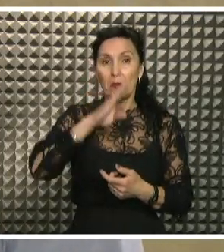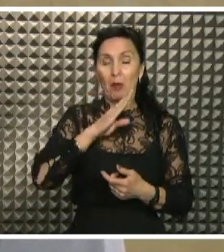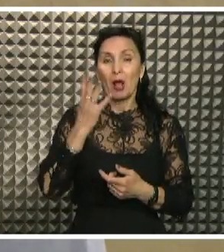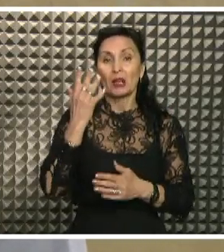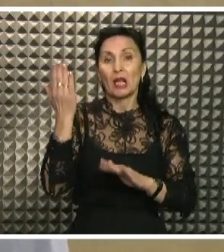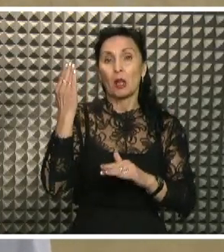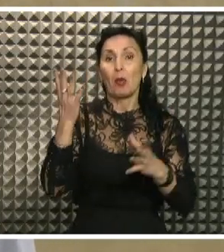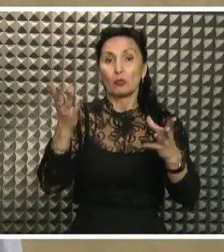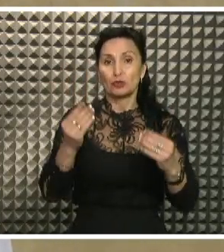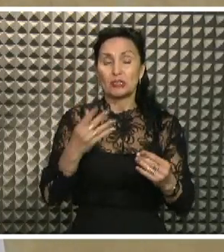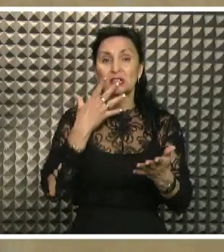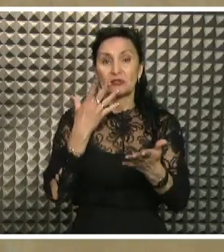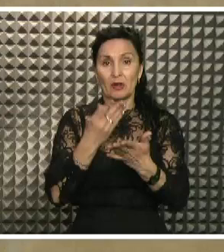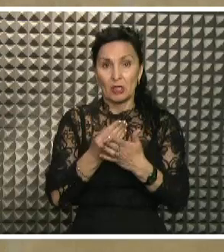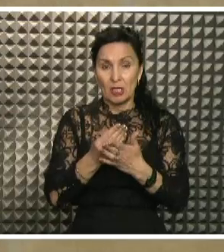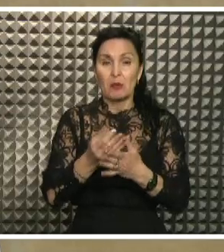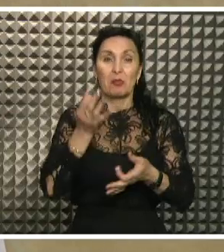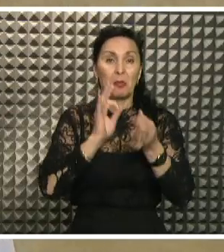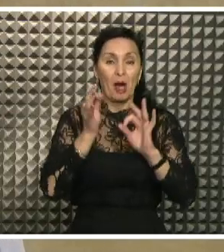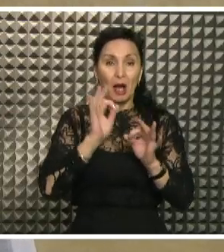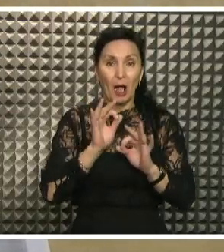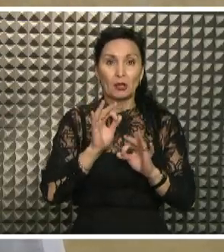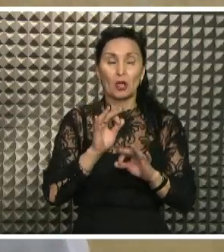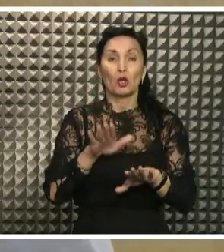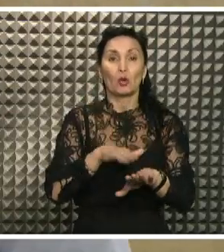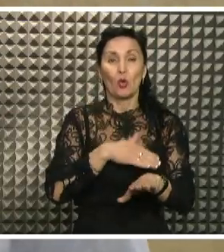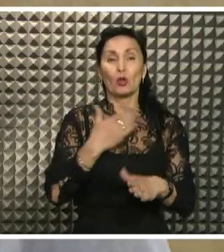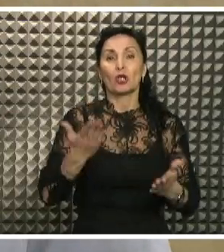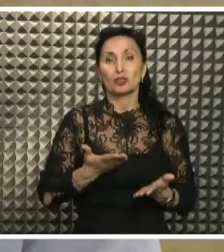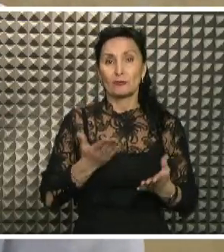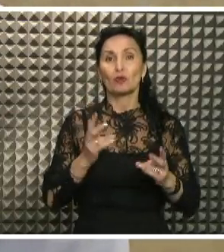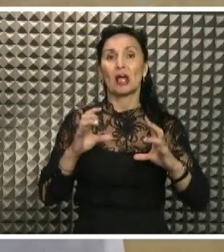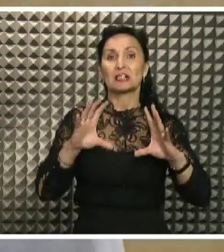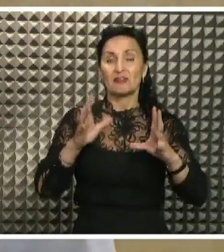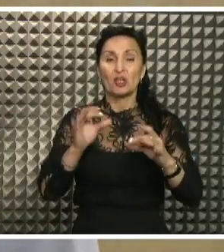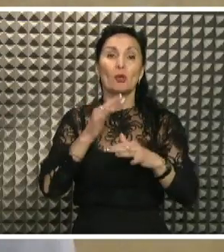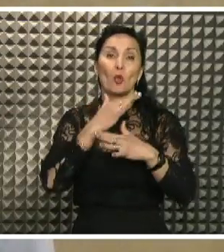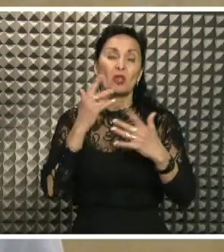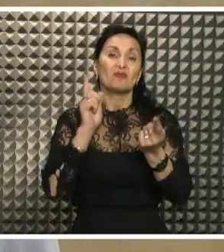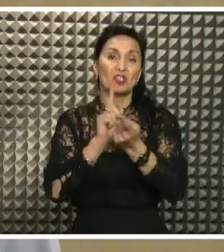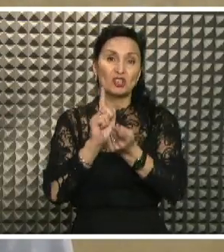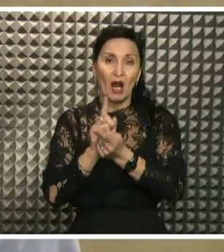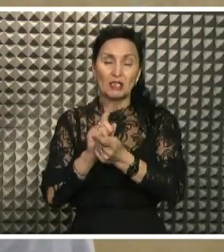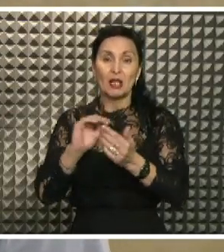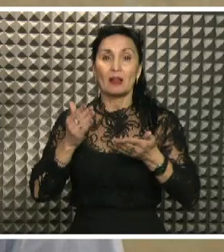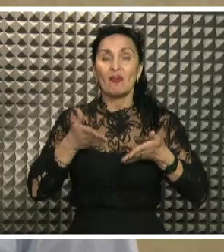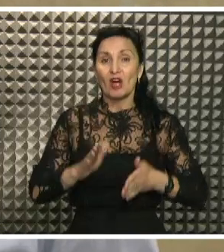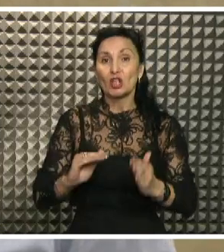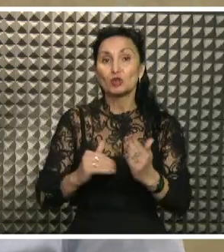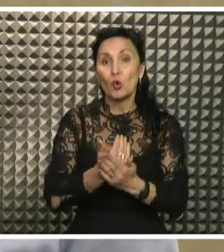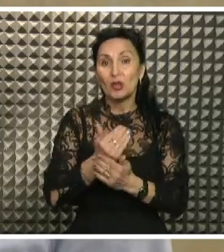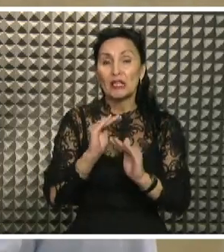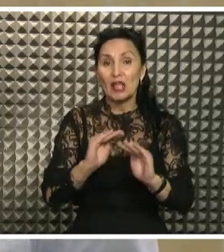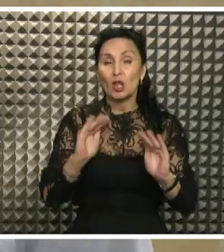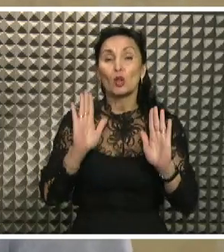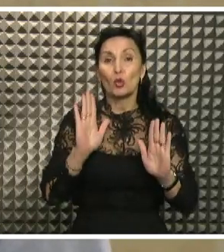когда-то получили свою порцию иммунобиологических препаратов, они долго живут на свете, они уже со многим встречались. Новорожденные дети, конечно,